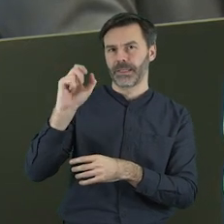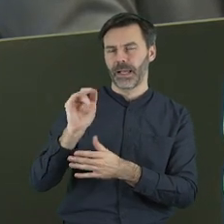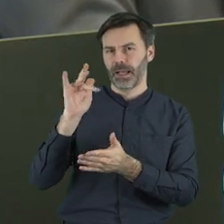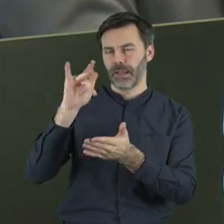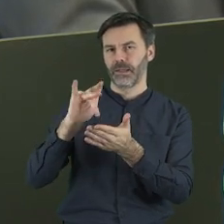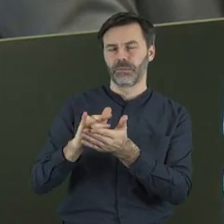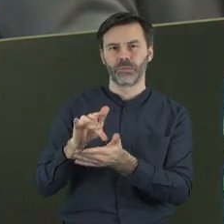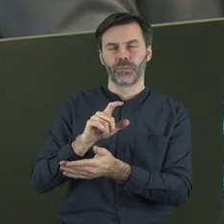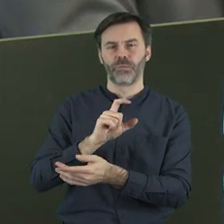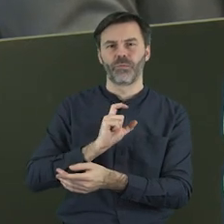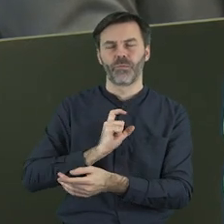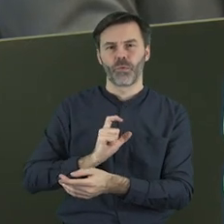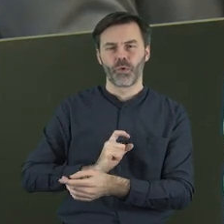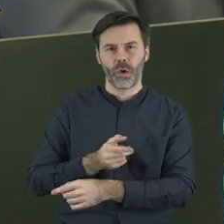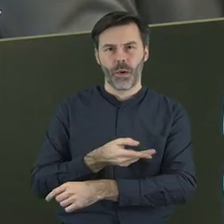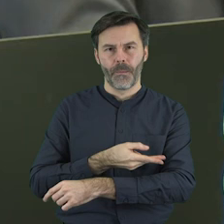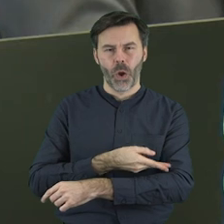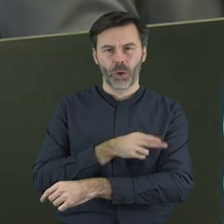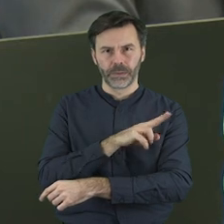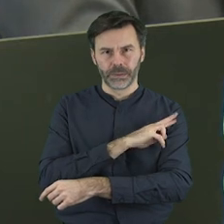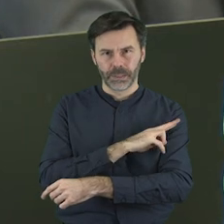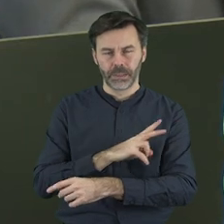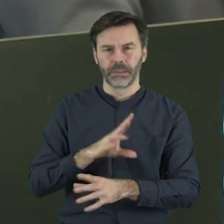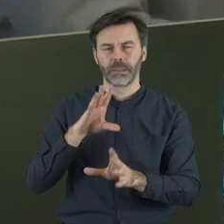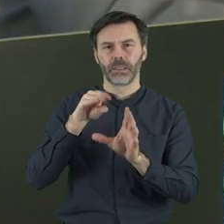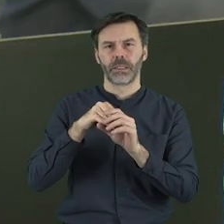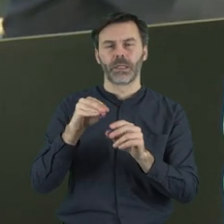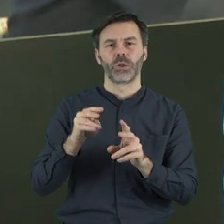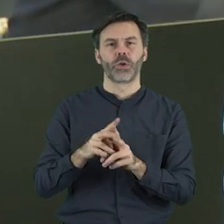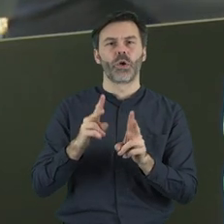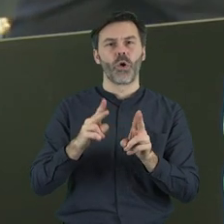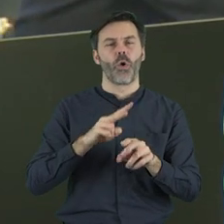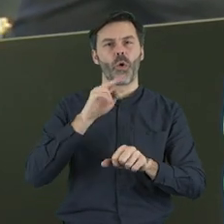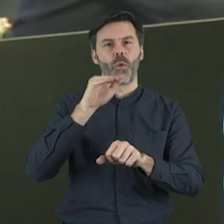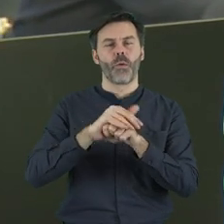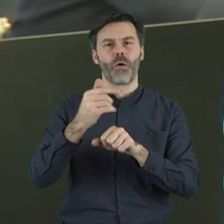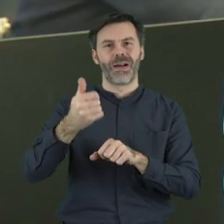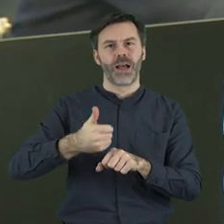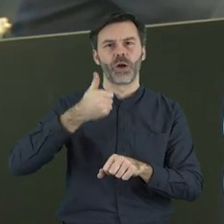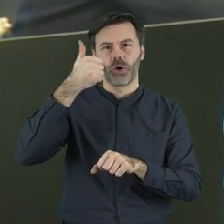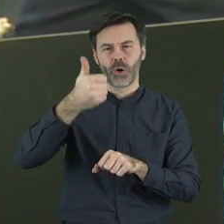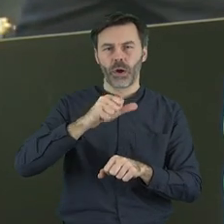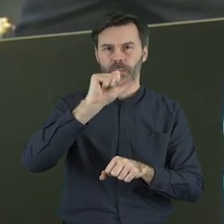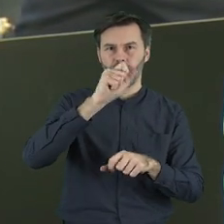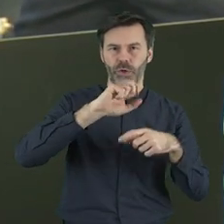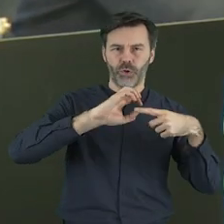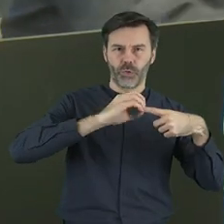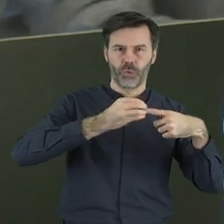okres 1 roku, to jest od 1 grudnia 2021 do 30 listopada